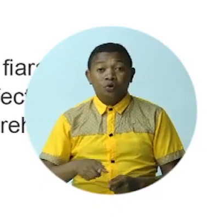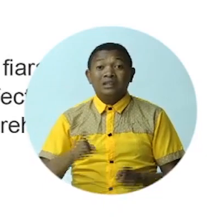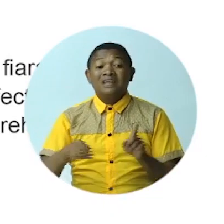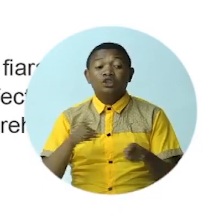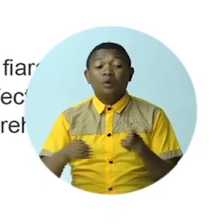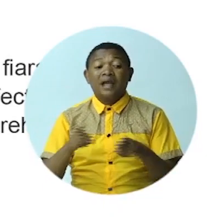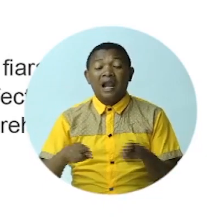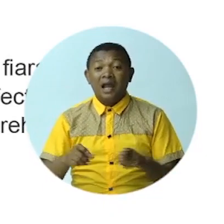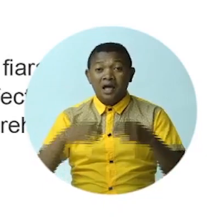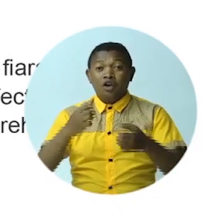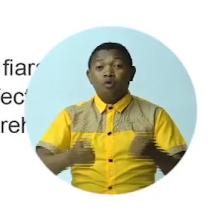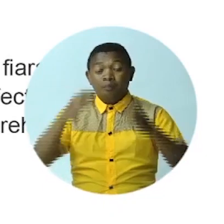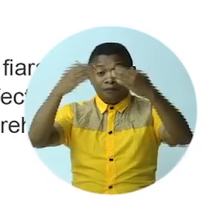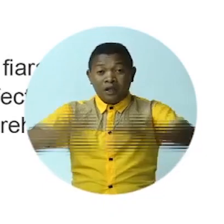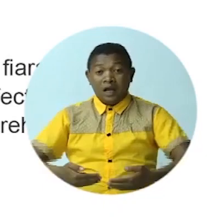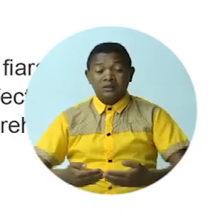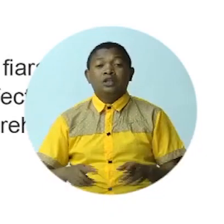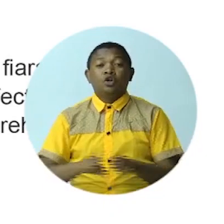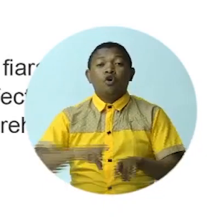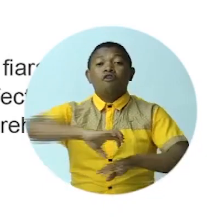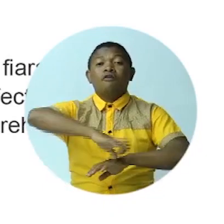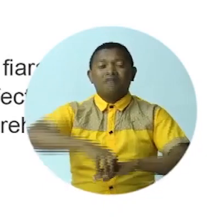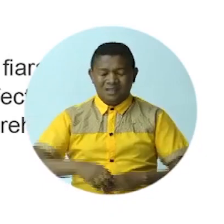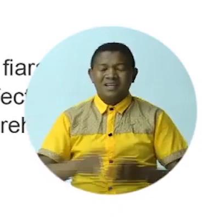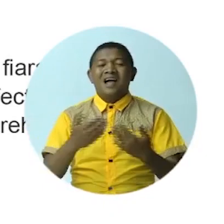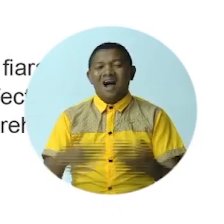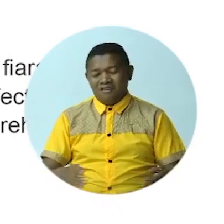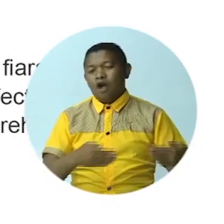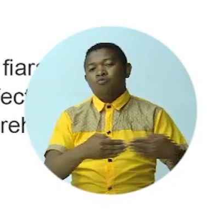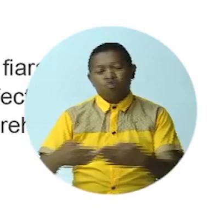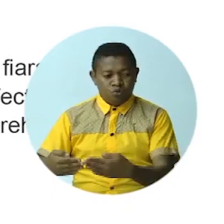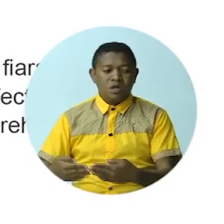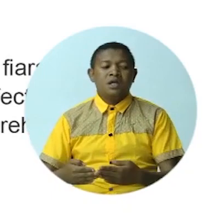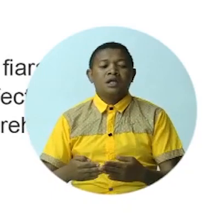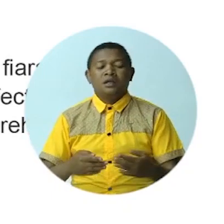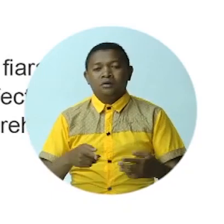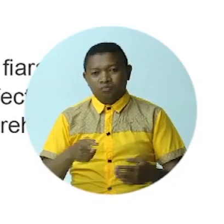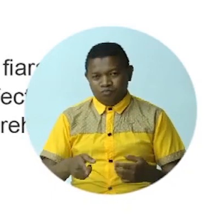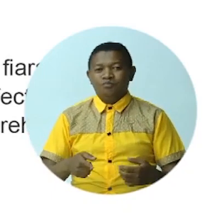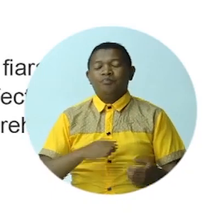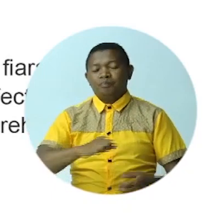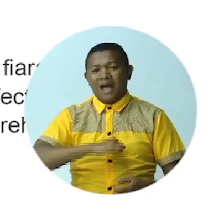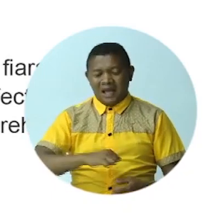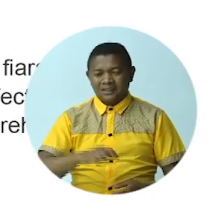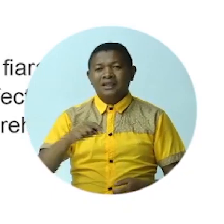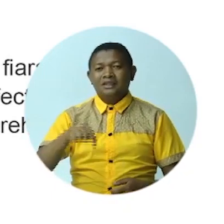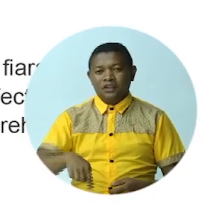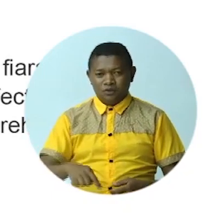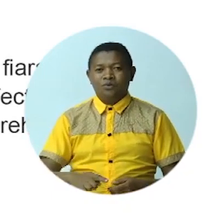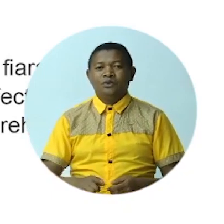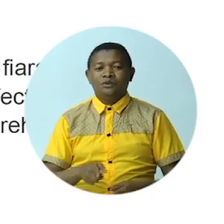a ary afaka mitatitra olona trany a ireo taxi borosy a manerana ny nosy a fa mazava ho azy